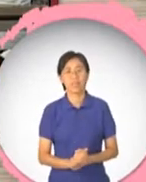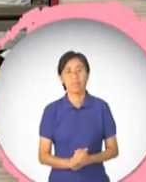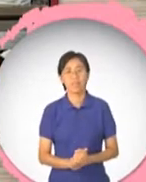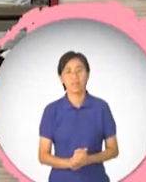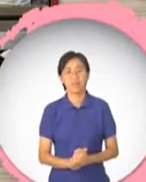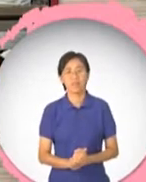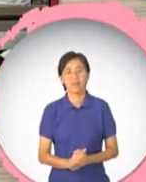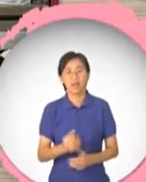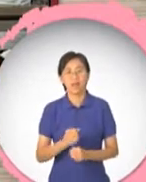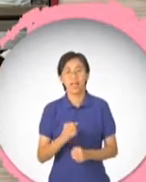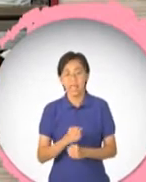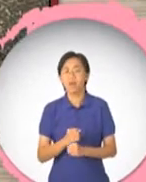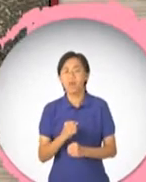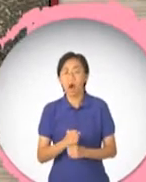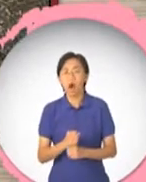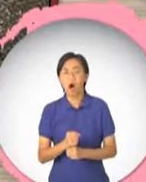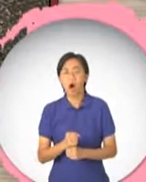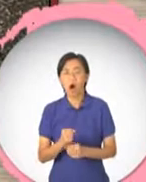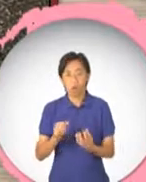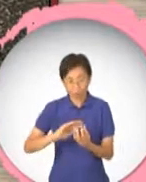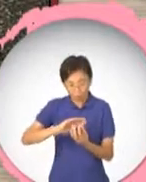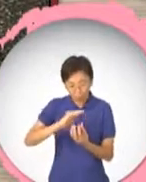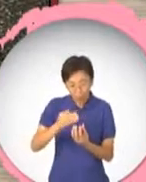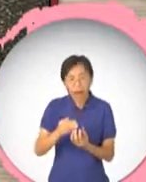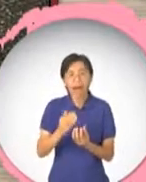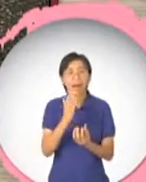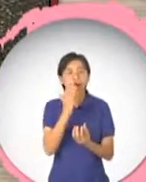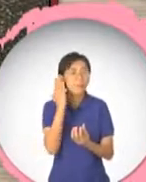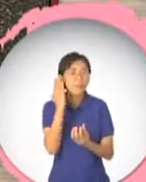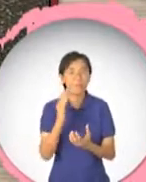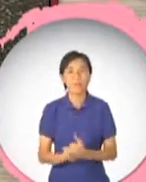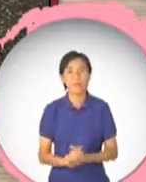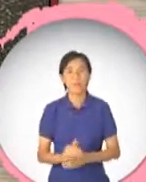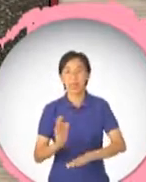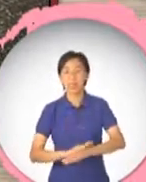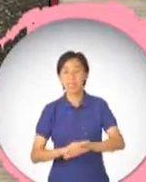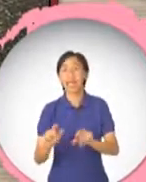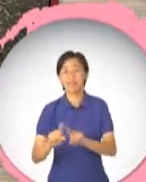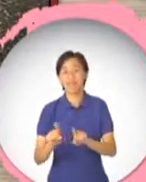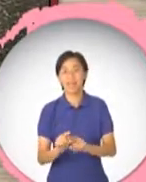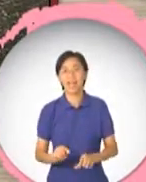ทำรูปร่างนะคะผิวของขนมจะได้เรียบมากขึ้นนะคะถ้ามือซ้ายก็เช่นเดียวกันค่ะ